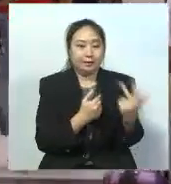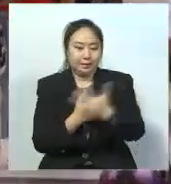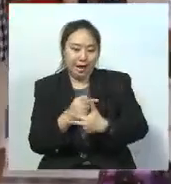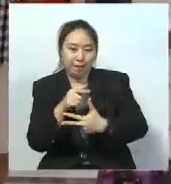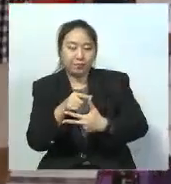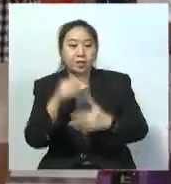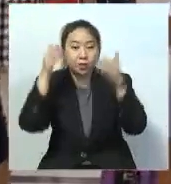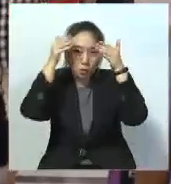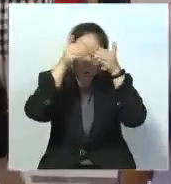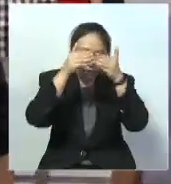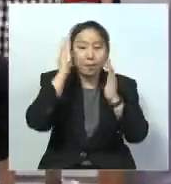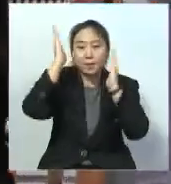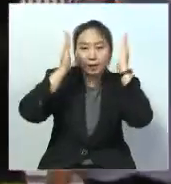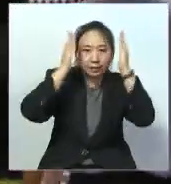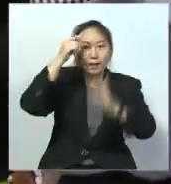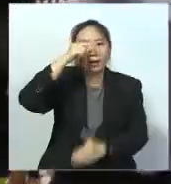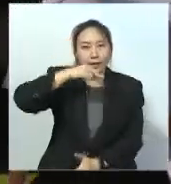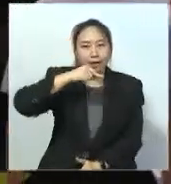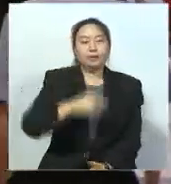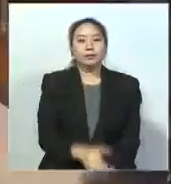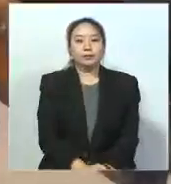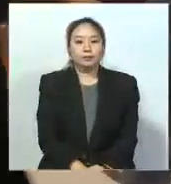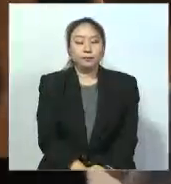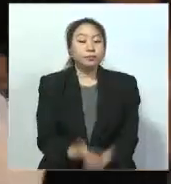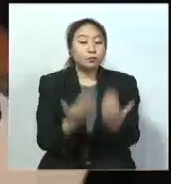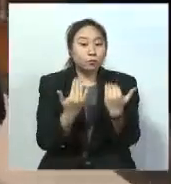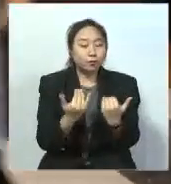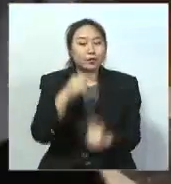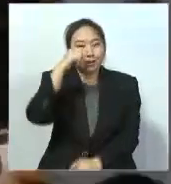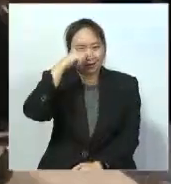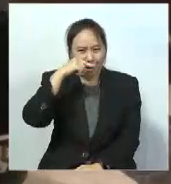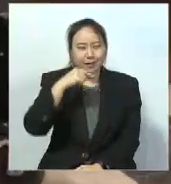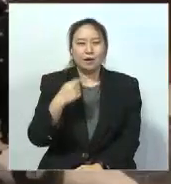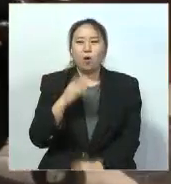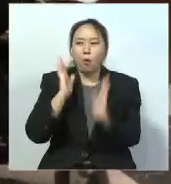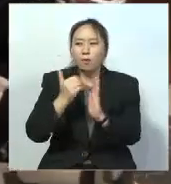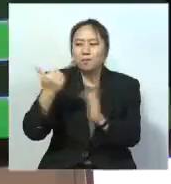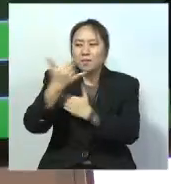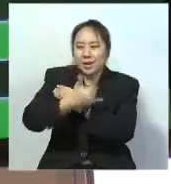ซียแล้วก็ไทยด้วยนะคะตอนนี้บ้านเราเนื้อหอมใครก็อยากมาเที่ยวนะคะ